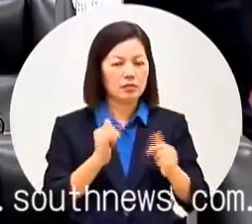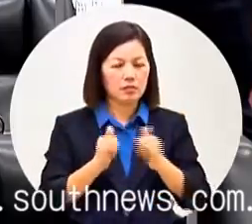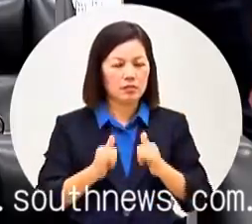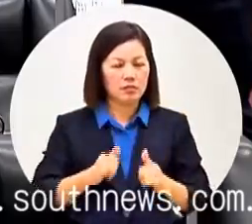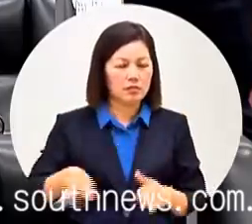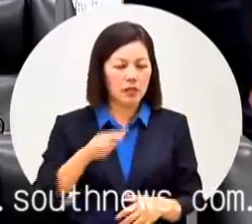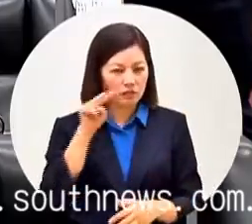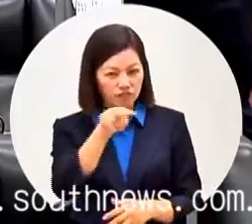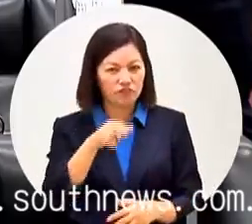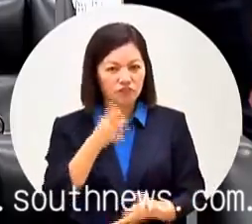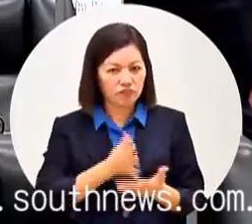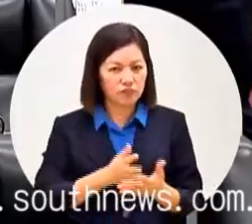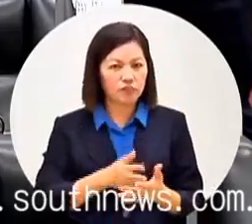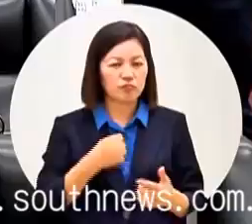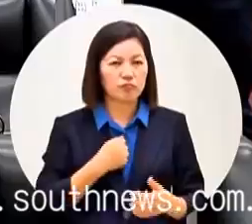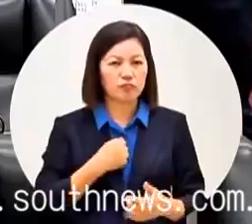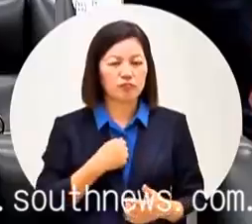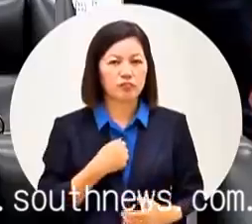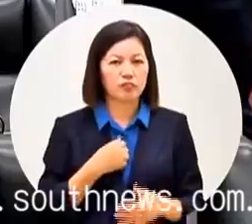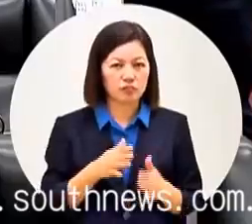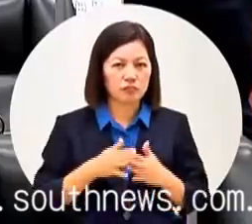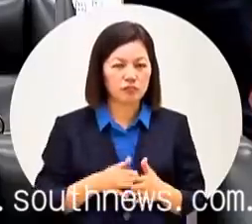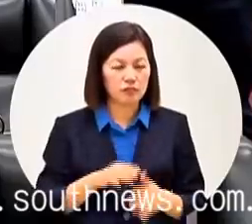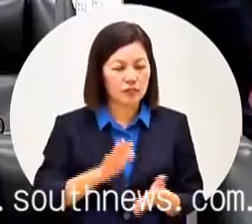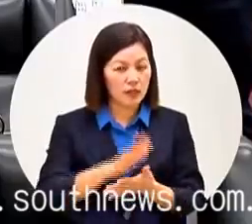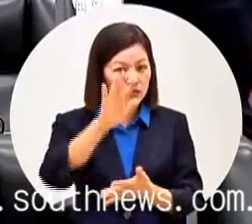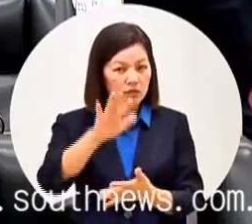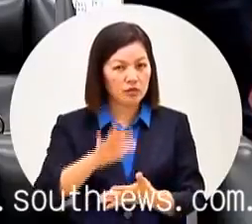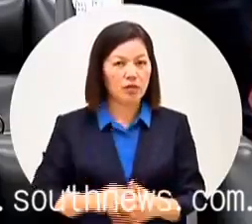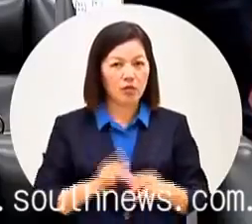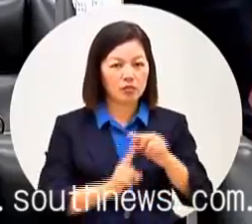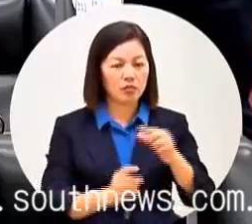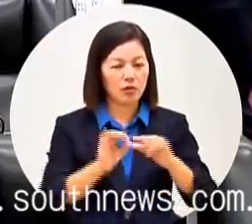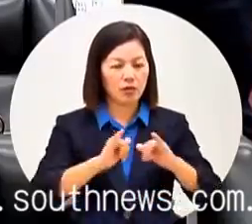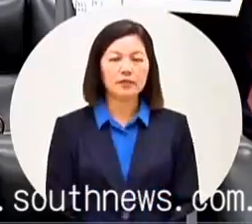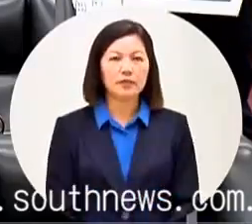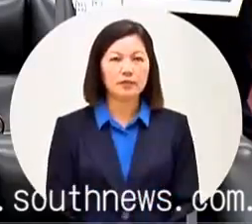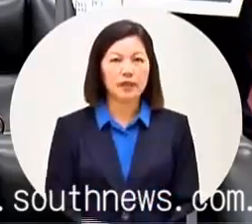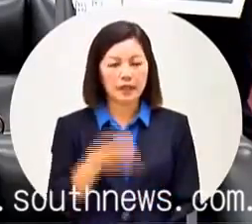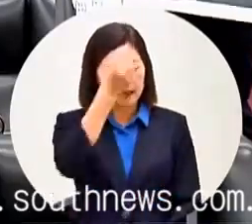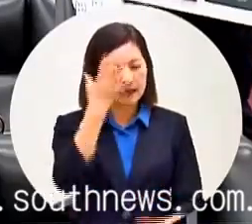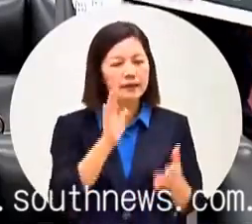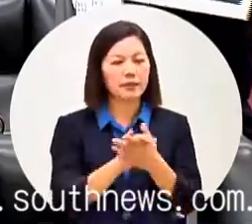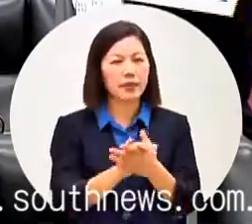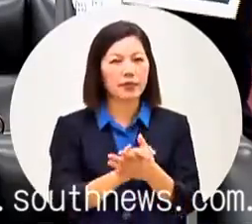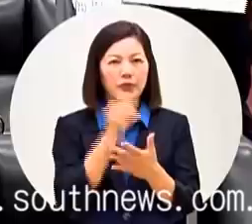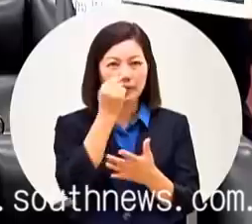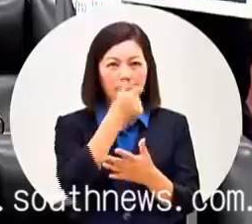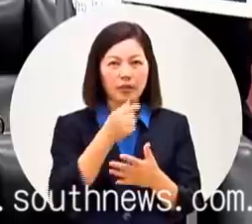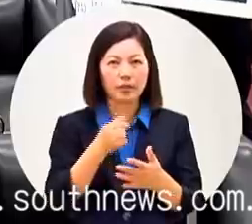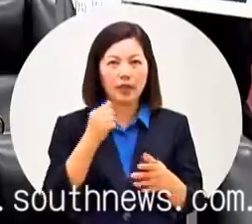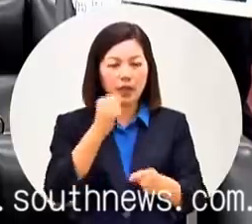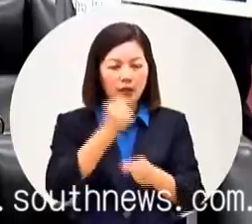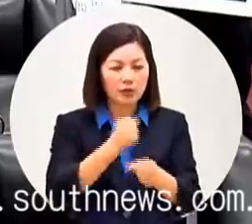道，因为你有可能会是未来的中华民国总统的候选人。 他特别做了一